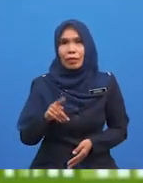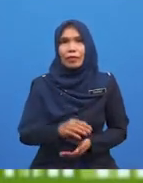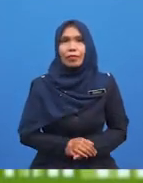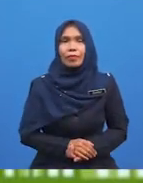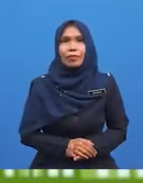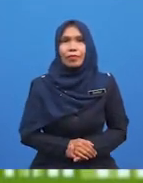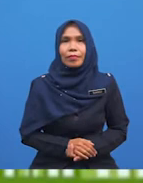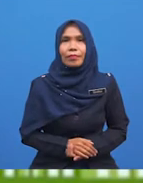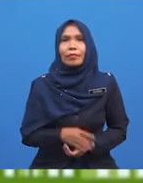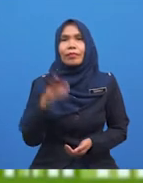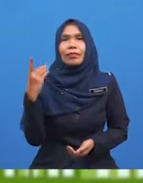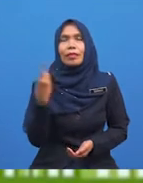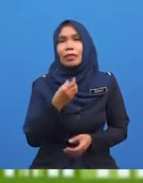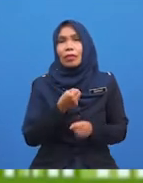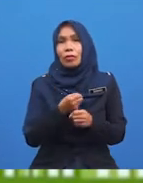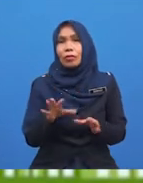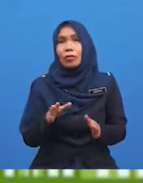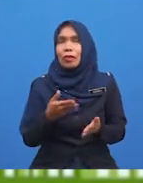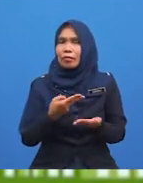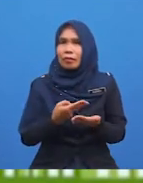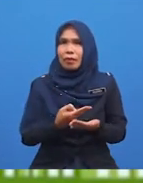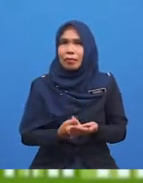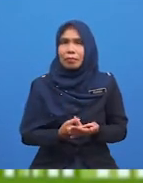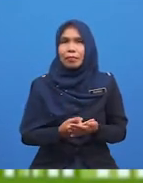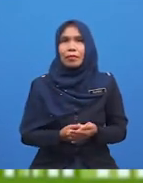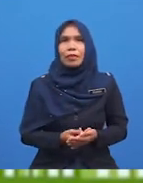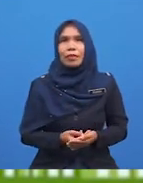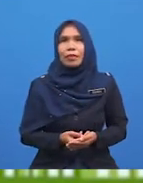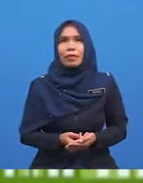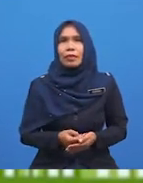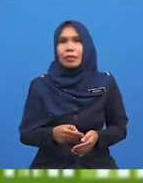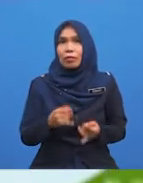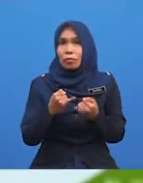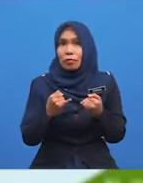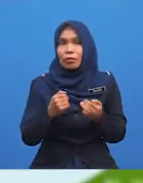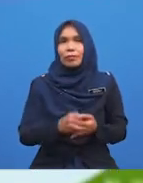Nampaknya kita telah sampai ke penghujung rancangan.